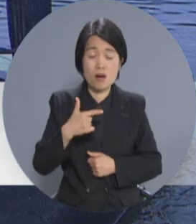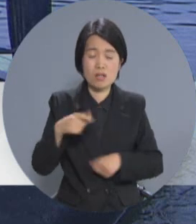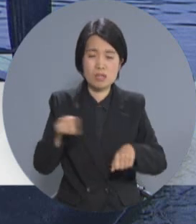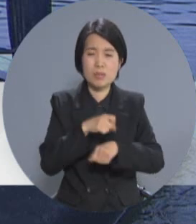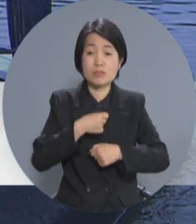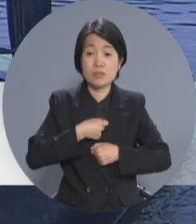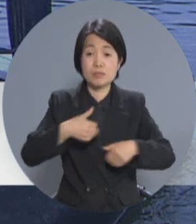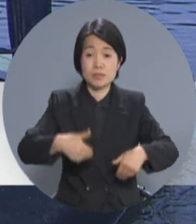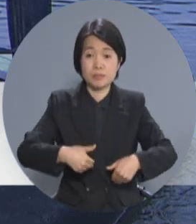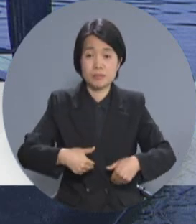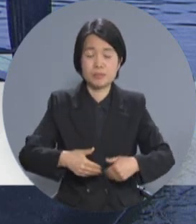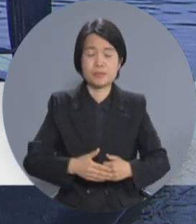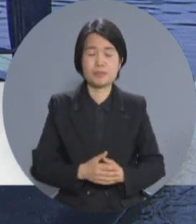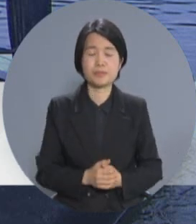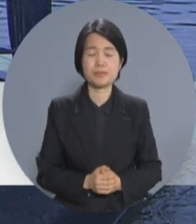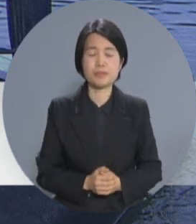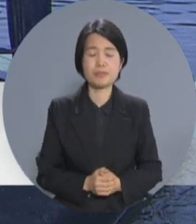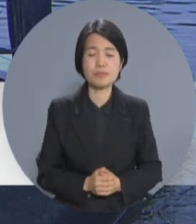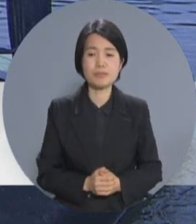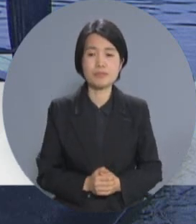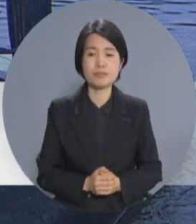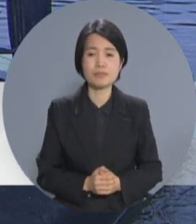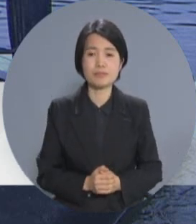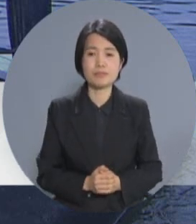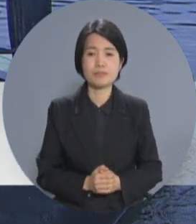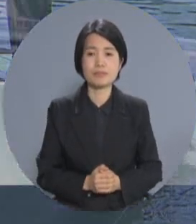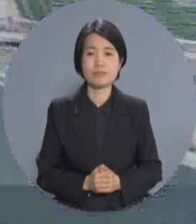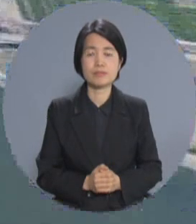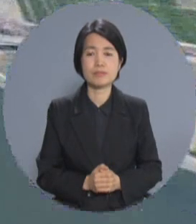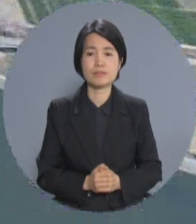주의가 필요합니다 문형철 기자입니다